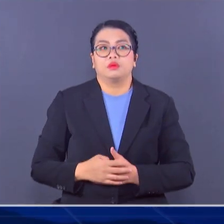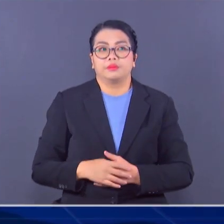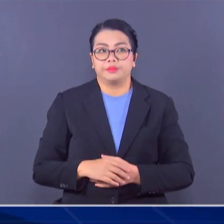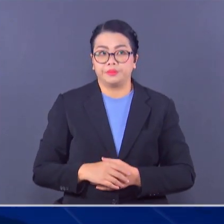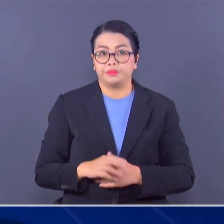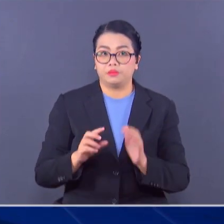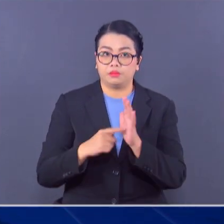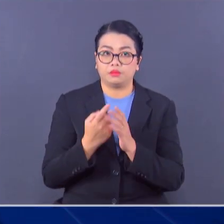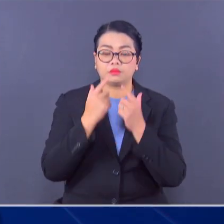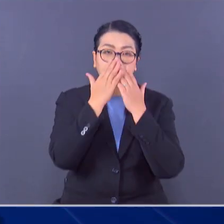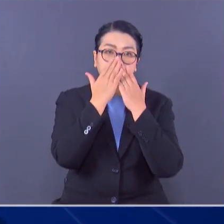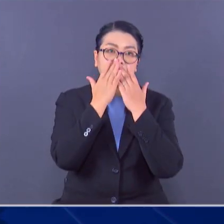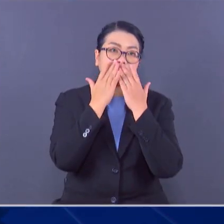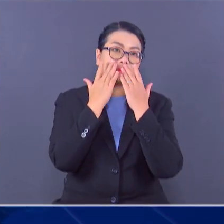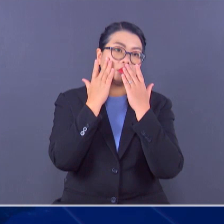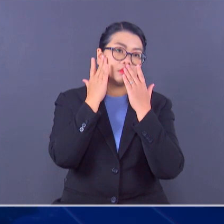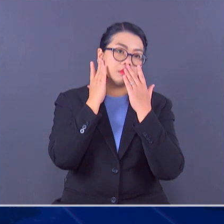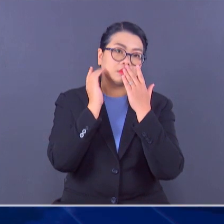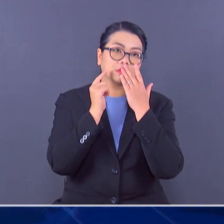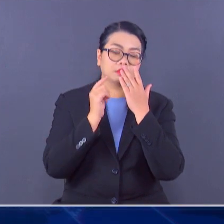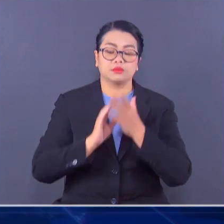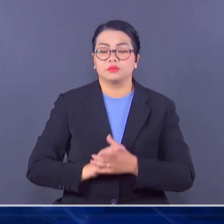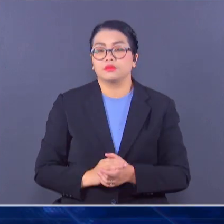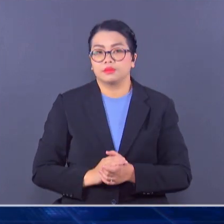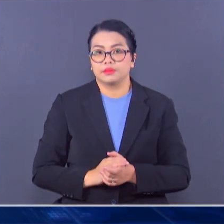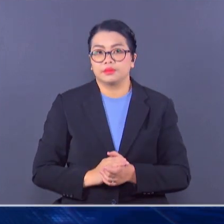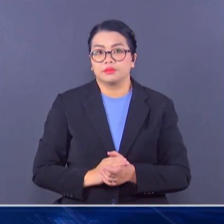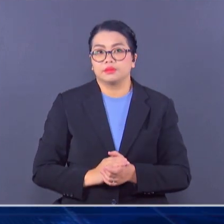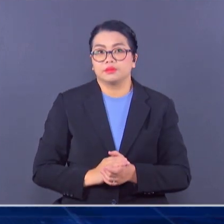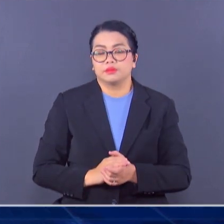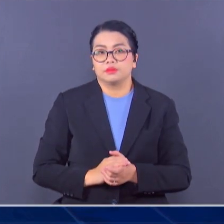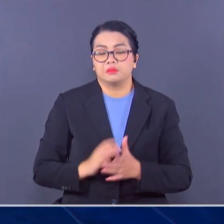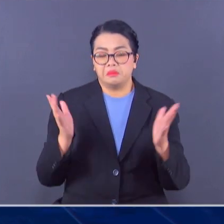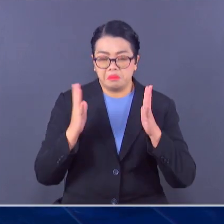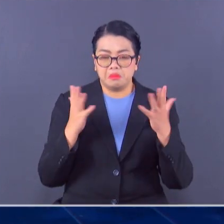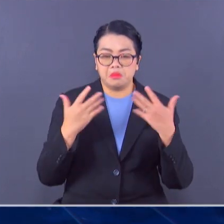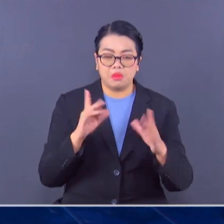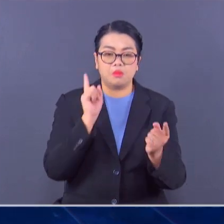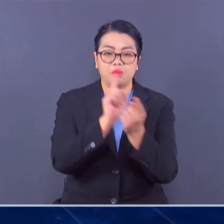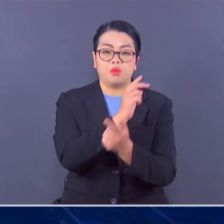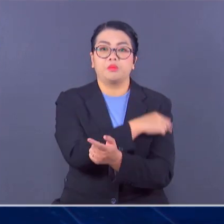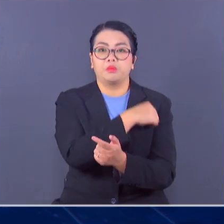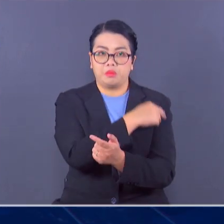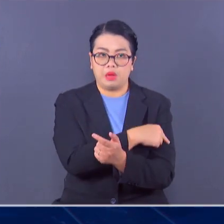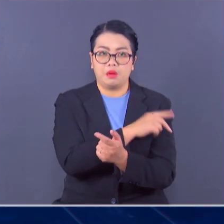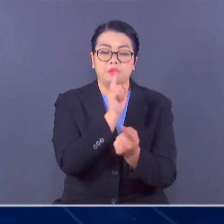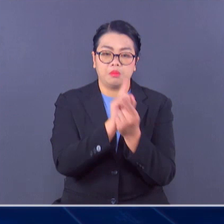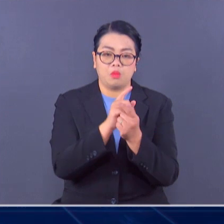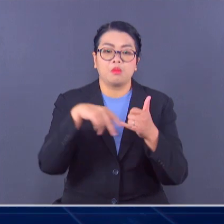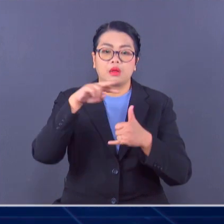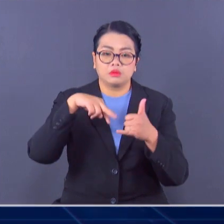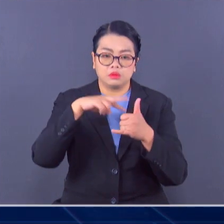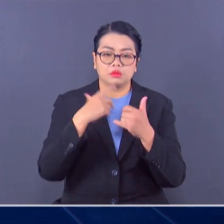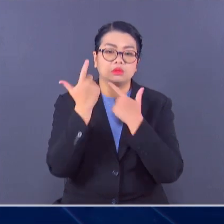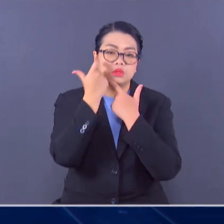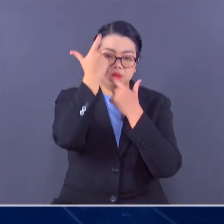ี่เราเหใภาพ ในเครองหน้ายเรตรงชจมูก chos่โนกแ้มเราก็พอไปหาค learntจริง ไปรักษ